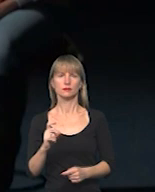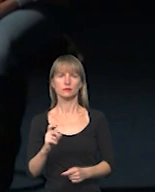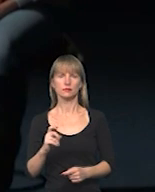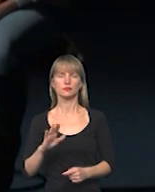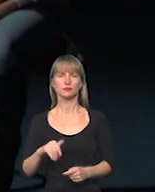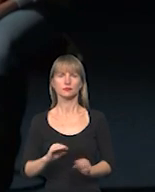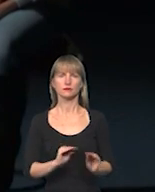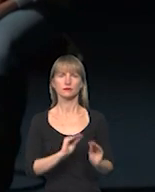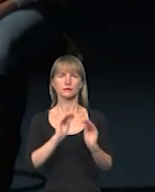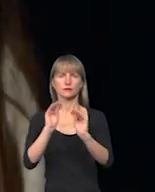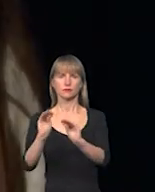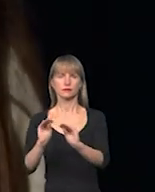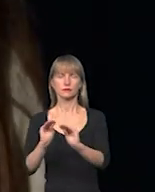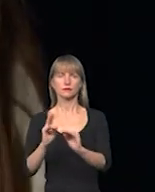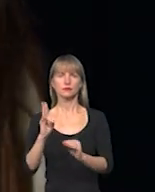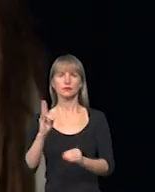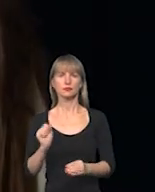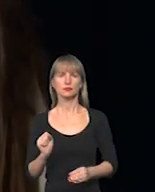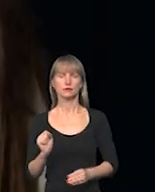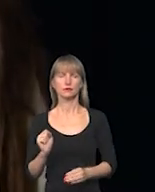потім переводимо на